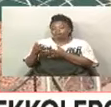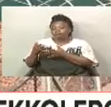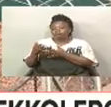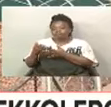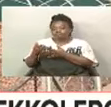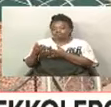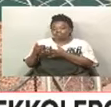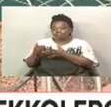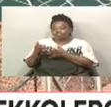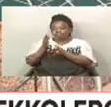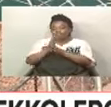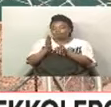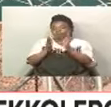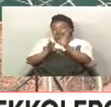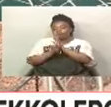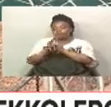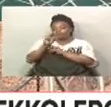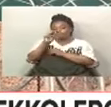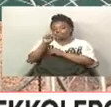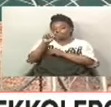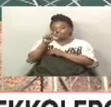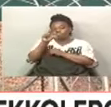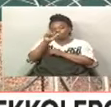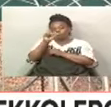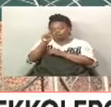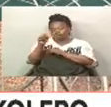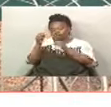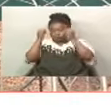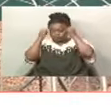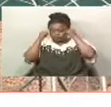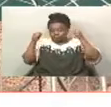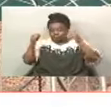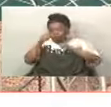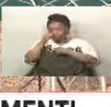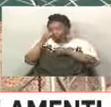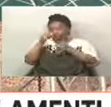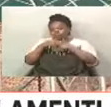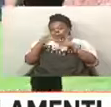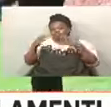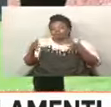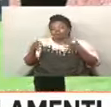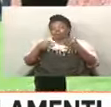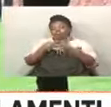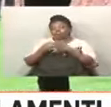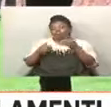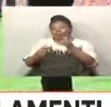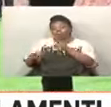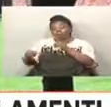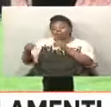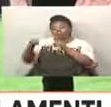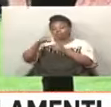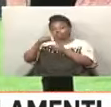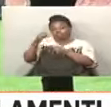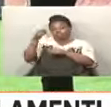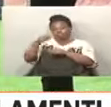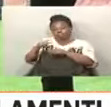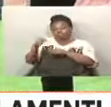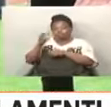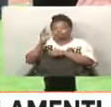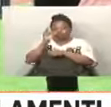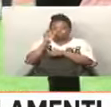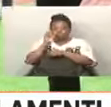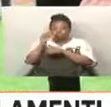President Yoweri Museveni agguddewo ekkolero eryongera omutindo ku mmwanyi ku kyalo kabu kungu rasha maire mudu ziti yentu nga